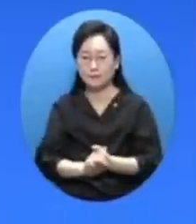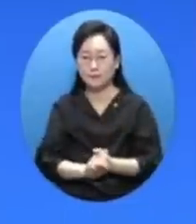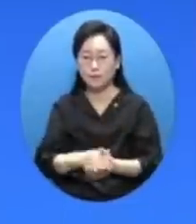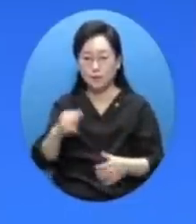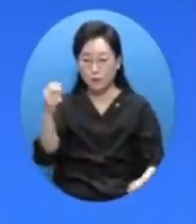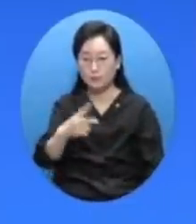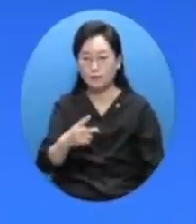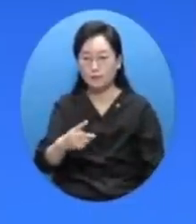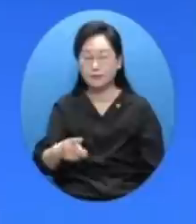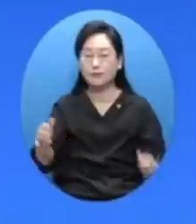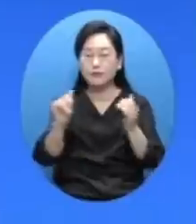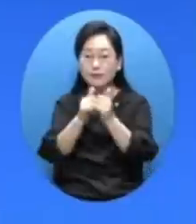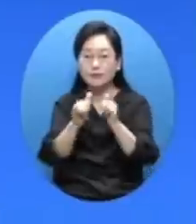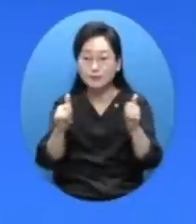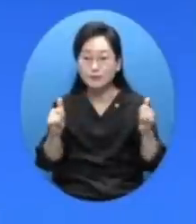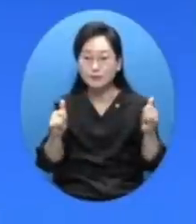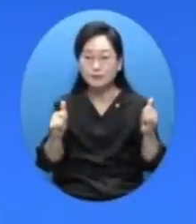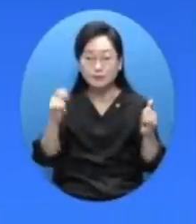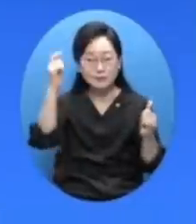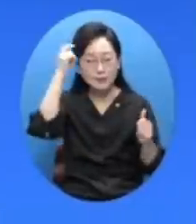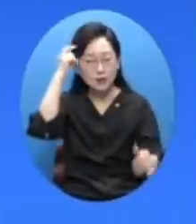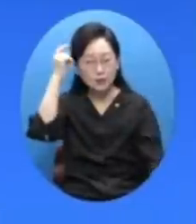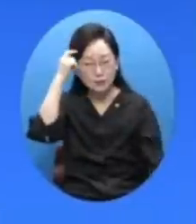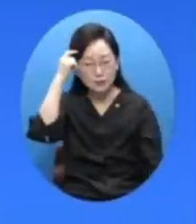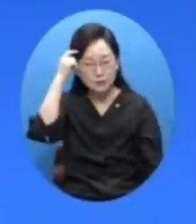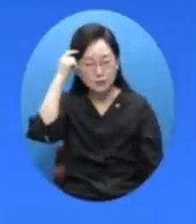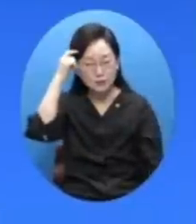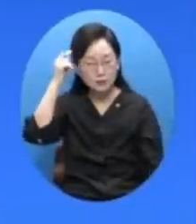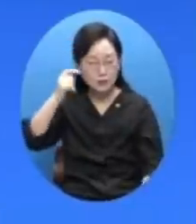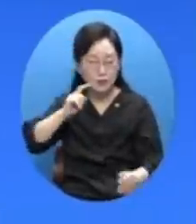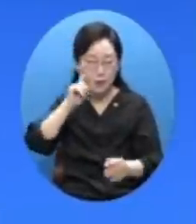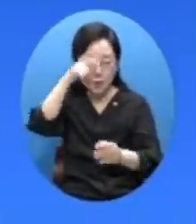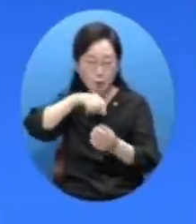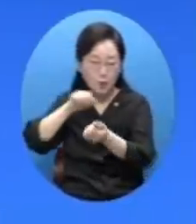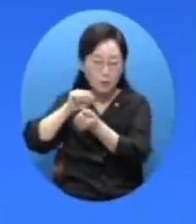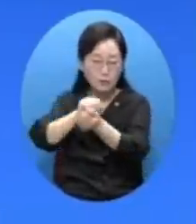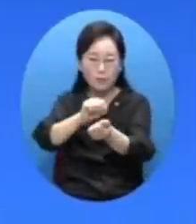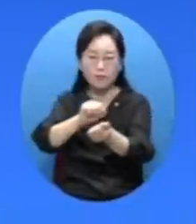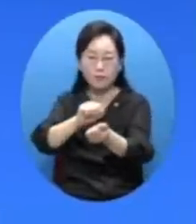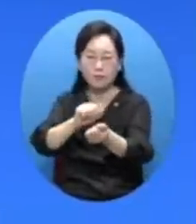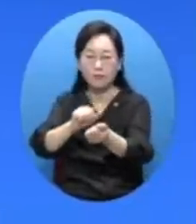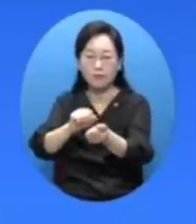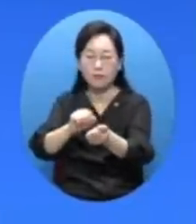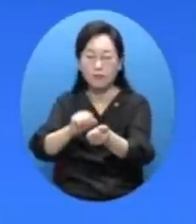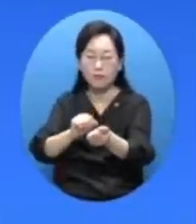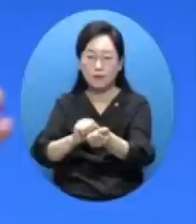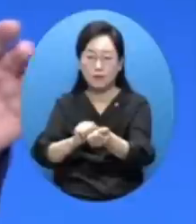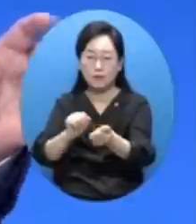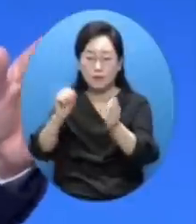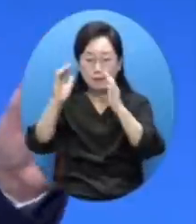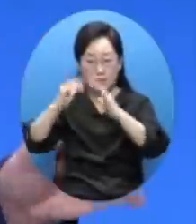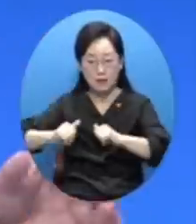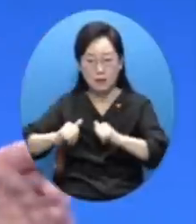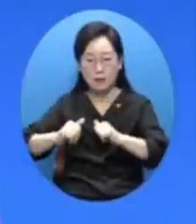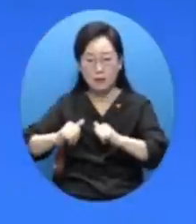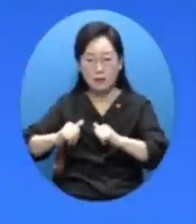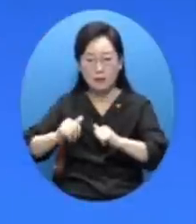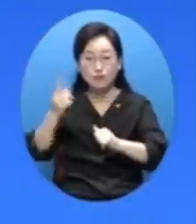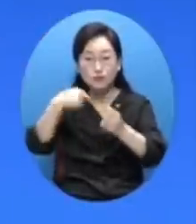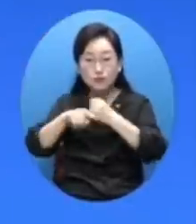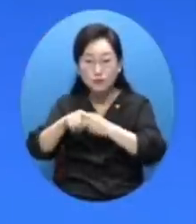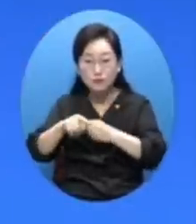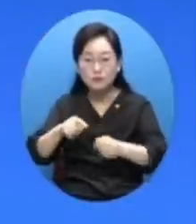동시에 인간의 정신세계를 오염시키고 무너뜨리는 거짓